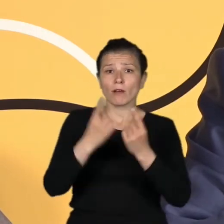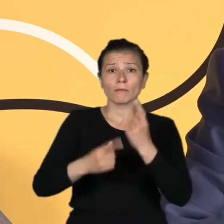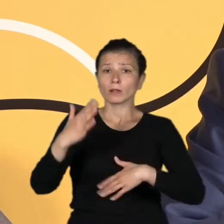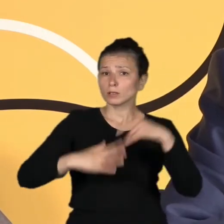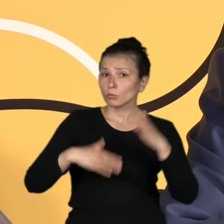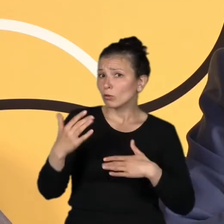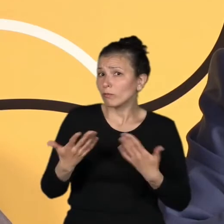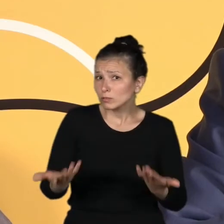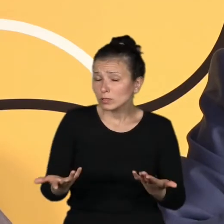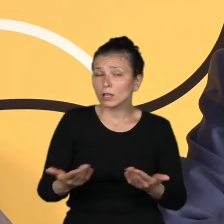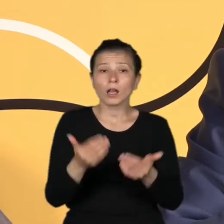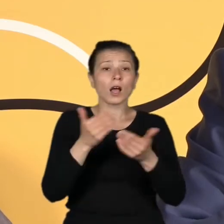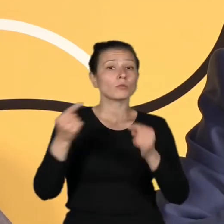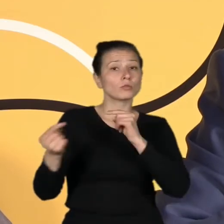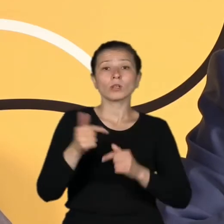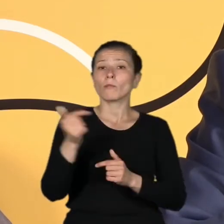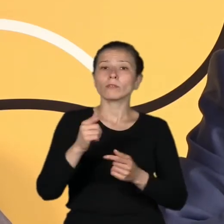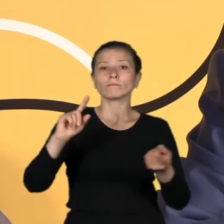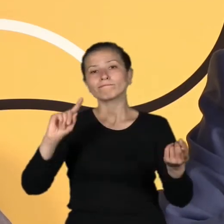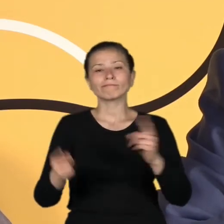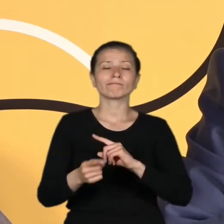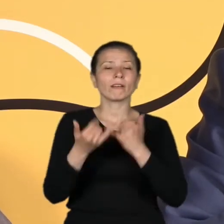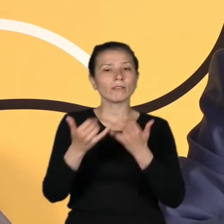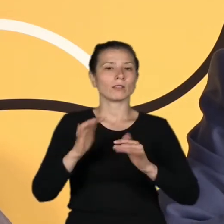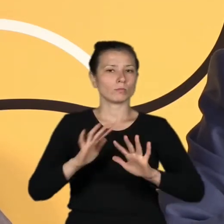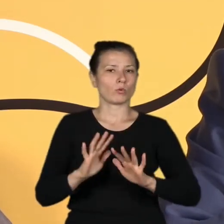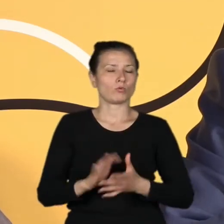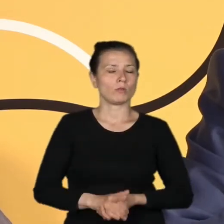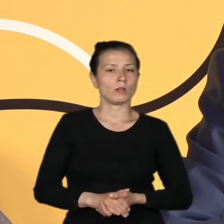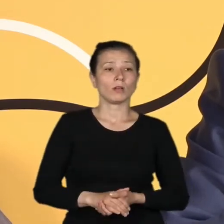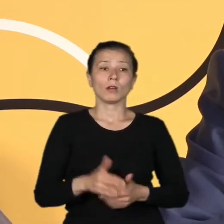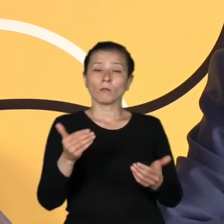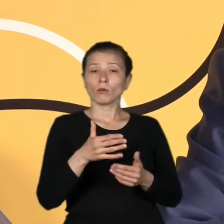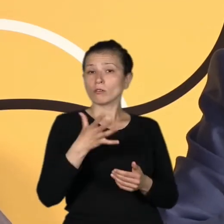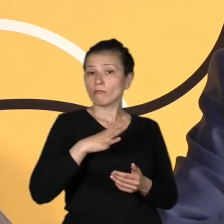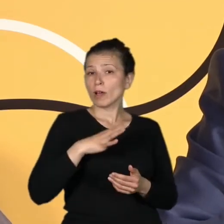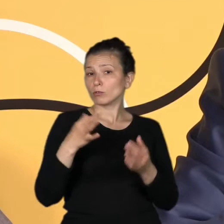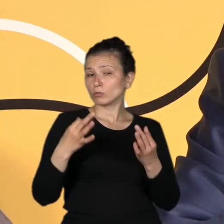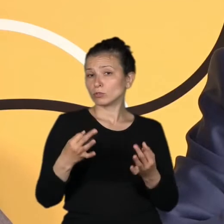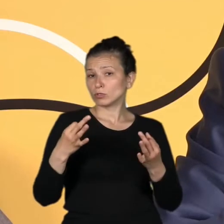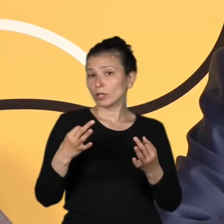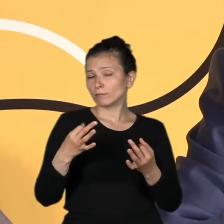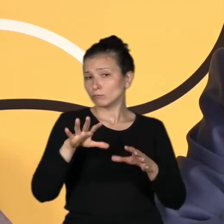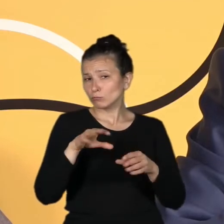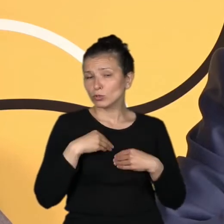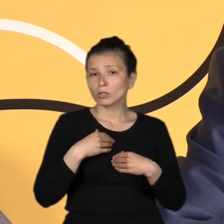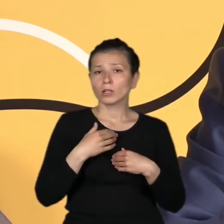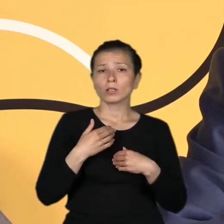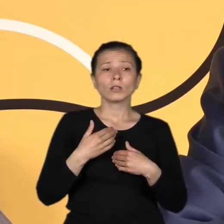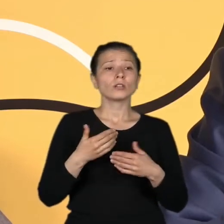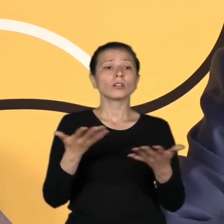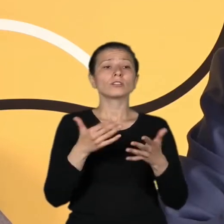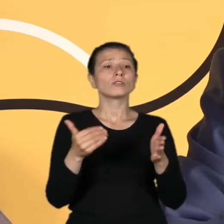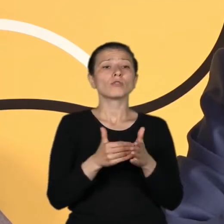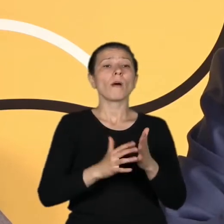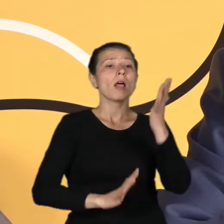A może ta dyskusja powinna wyglądać inaczej, a może powinniśmy zacząć od tego, czy nie warto założyć dzisiaj, że gdzieś trzeba posadzić